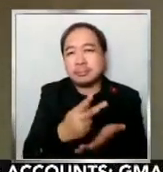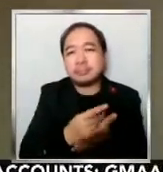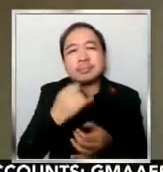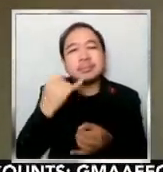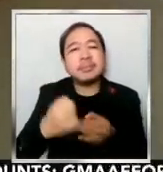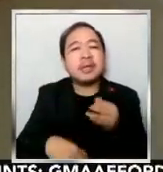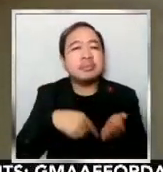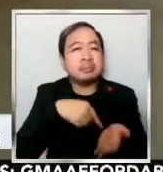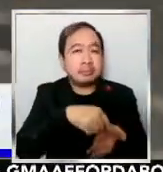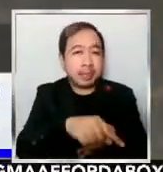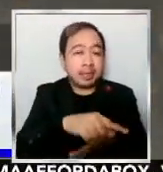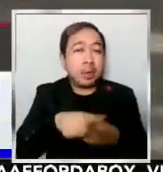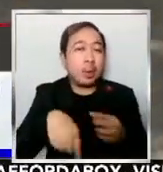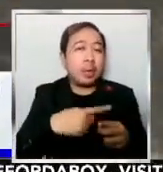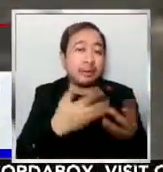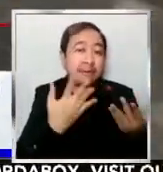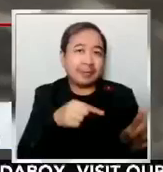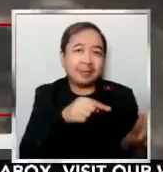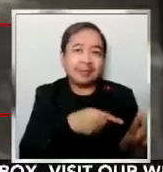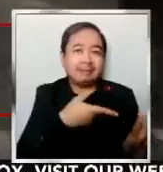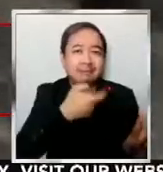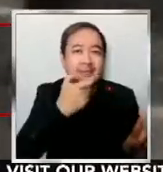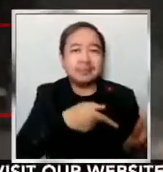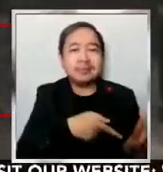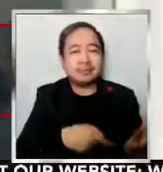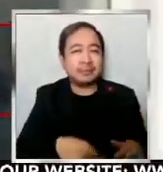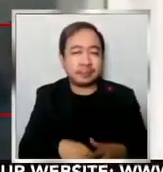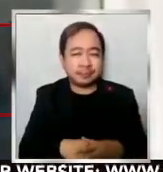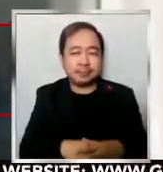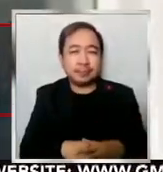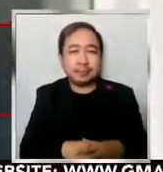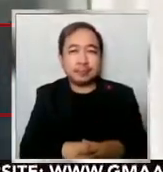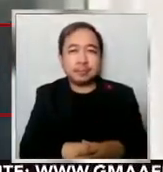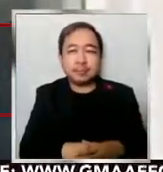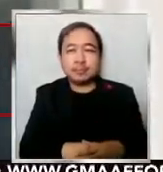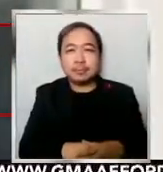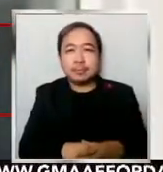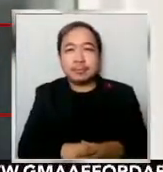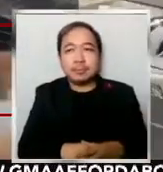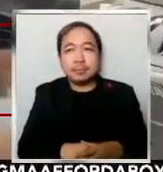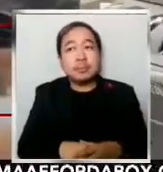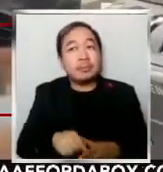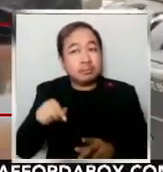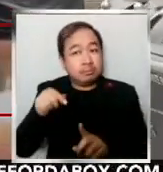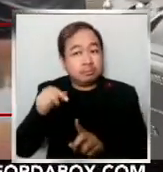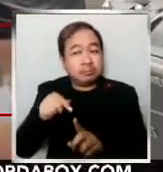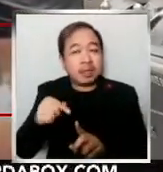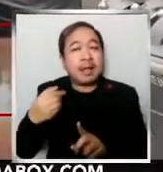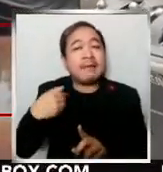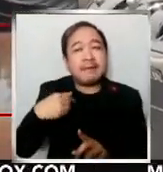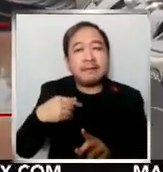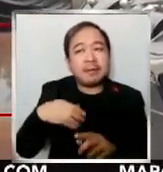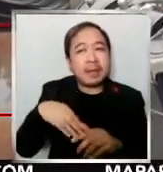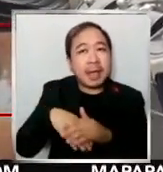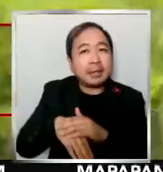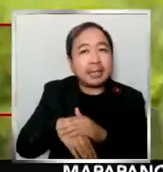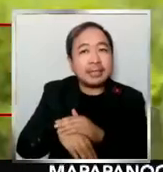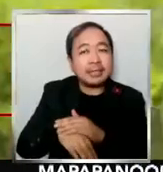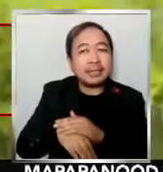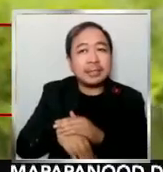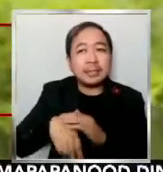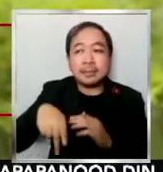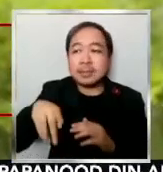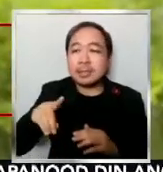ng mapatay na si Lapid. Apparently may access siya sa mga PDLs at may access din siya sa Bucor.